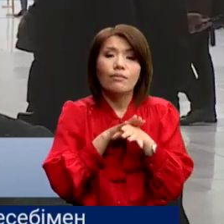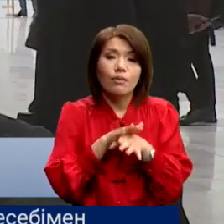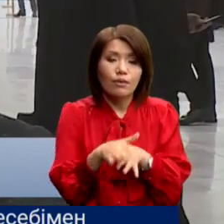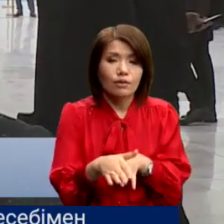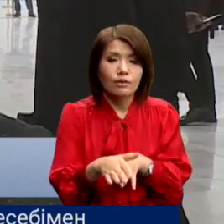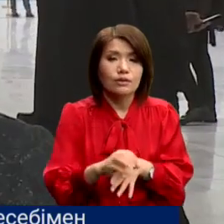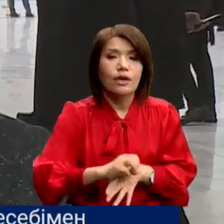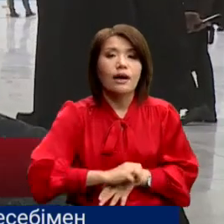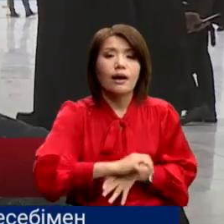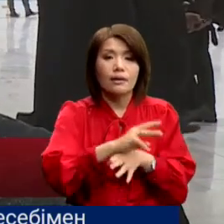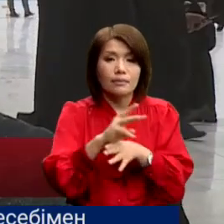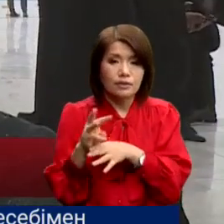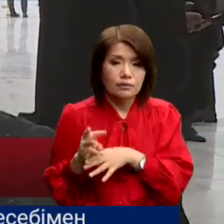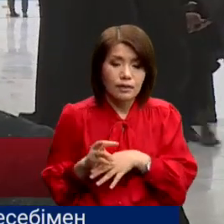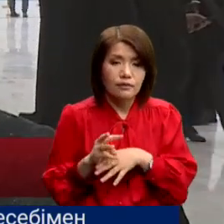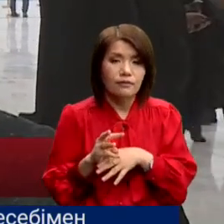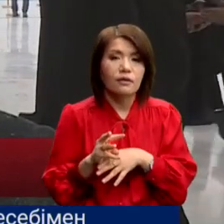полностью